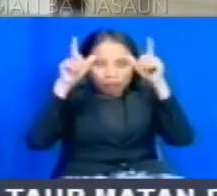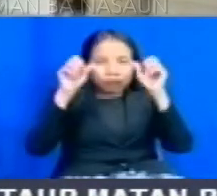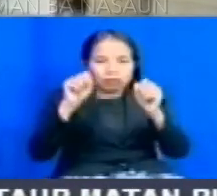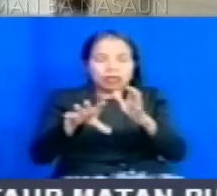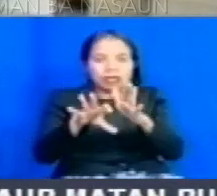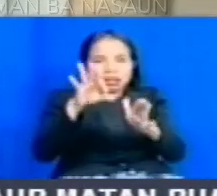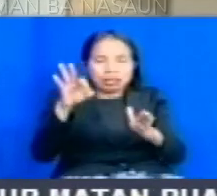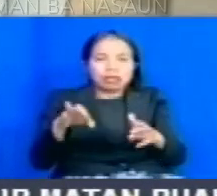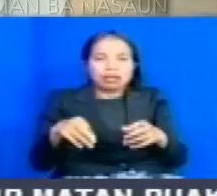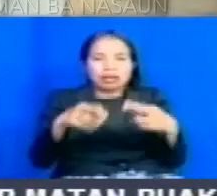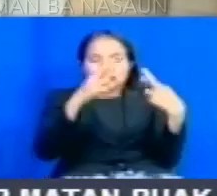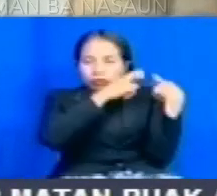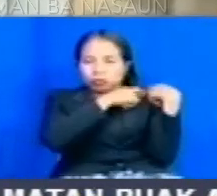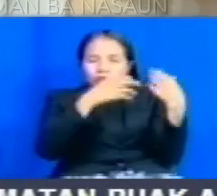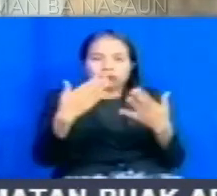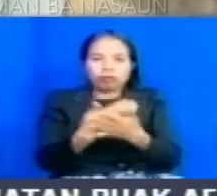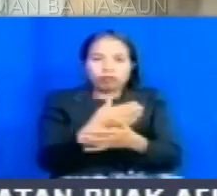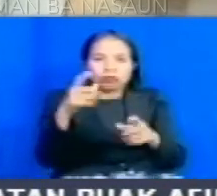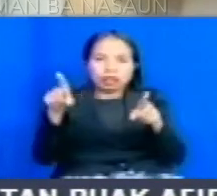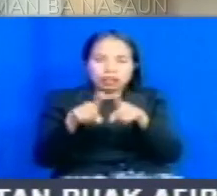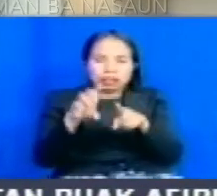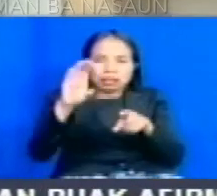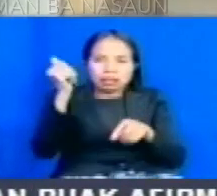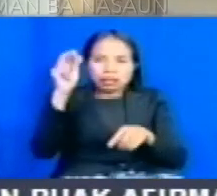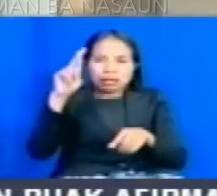anasai kardinal. Liu si komandan muslim representa komandan muslimanu